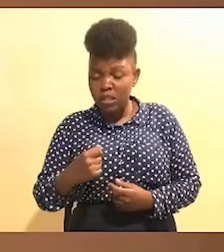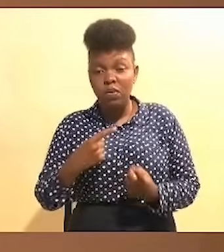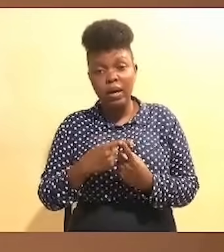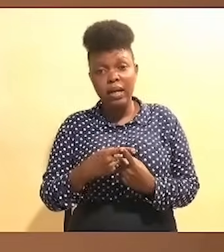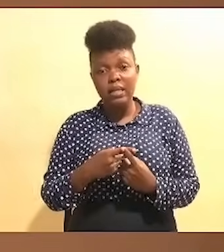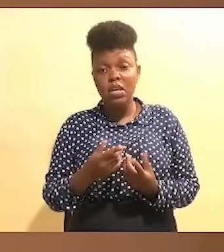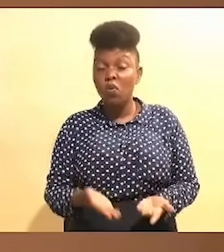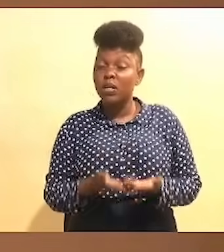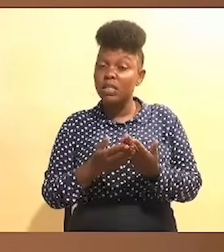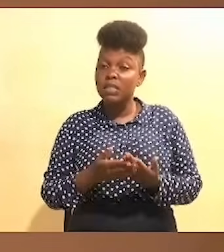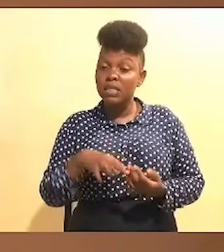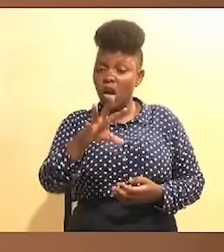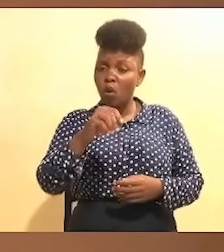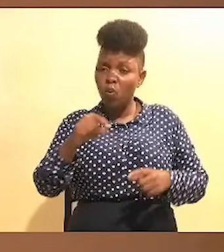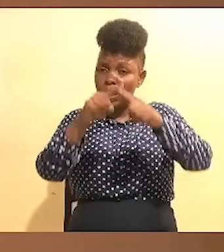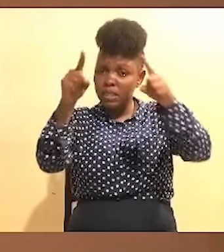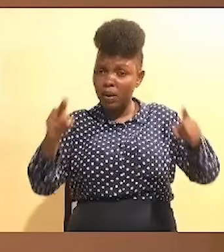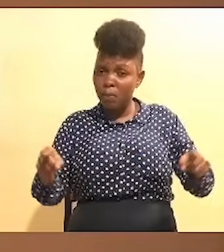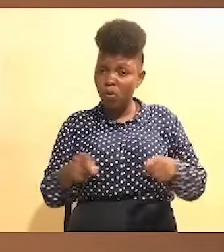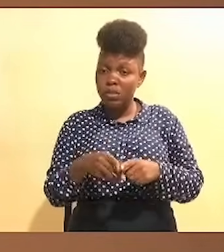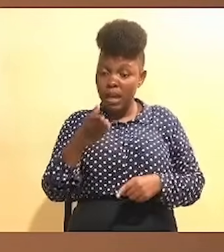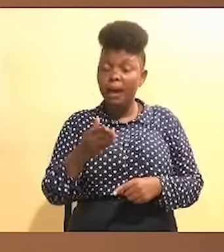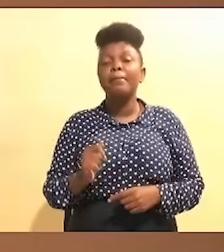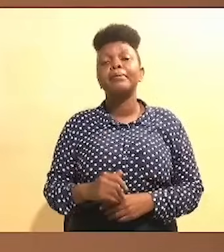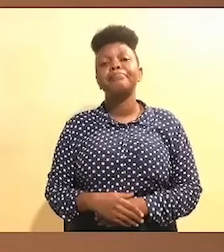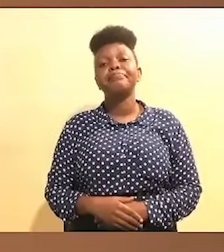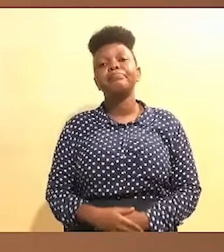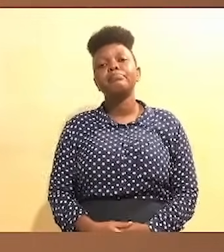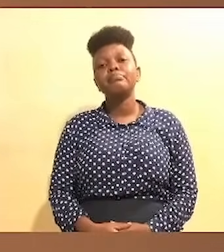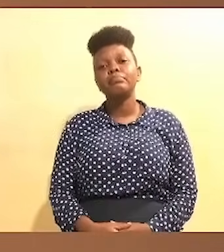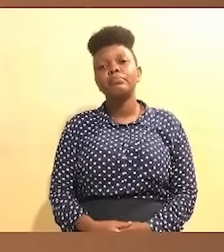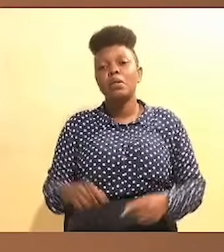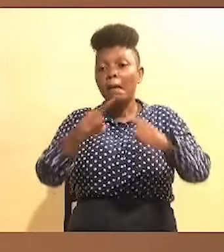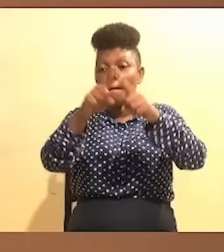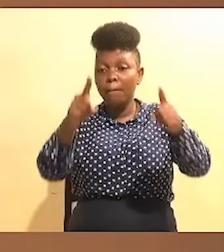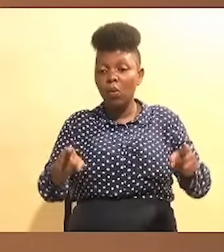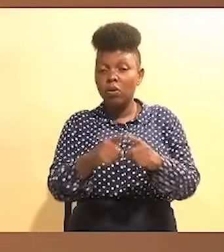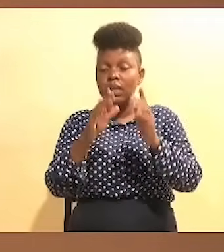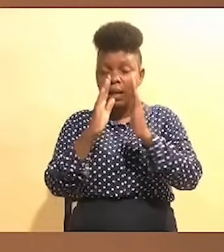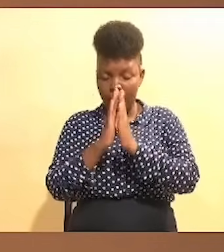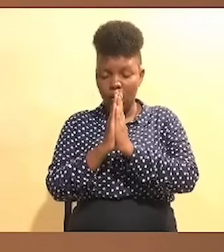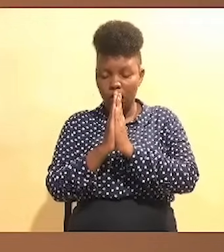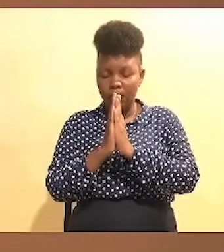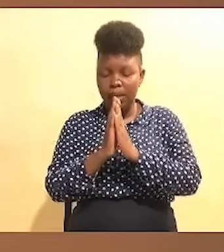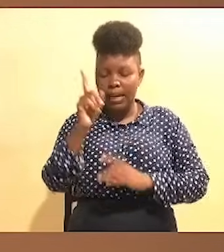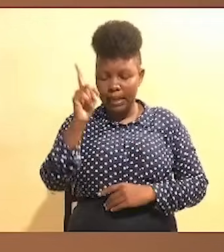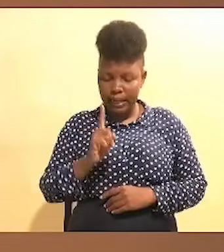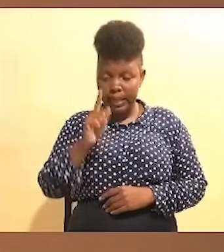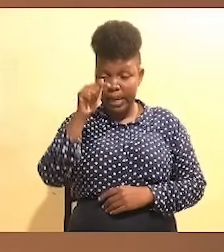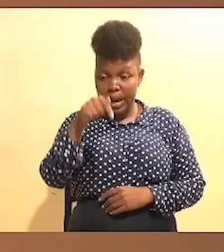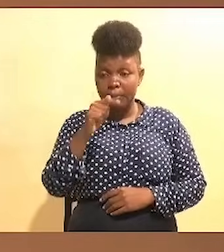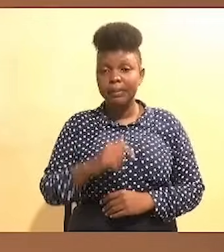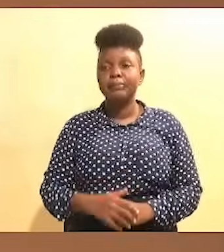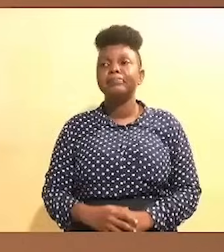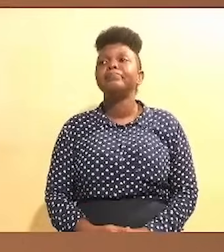lile boksi la maombi liwe mahala fulani hapa. Boksi la maombi lije mahala fulani hapa.